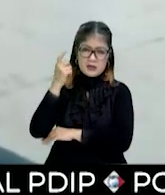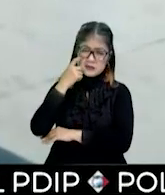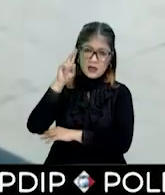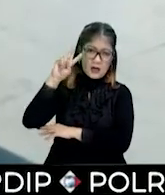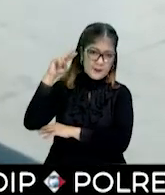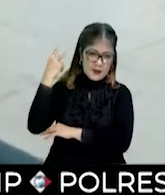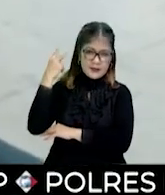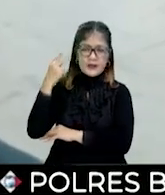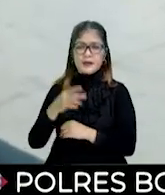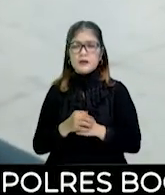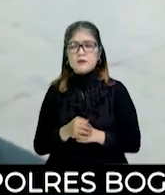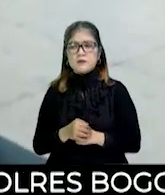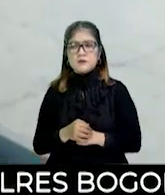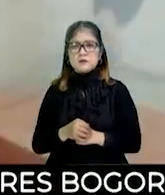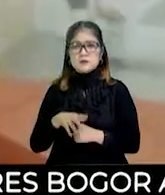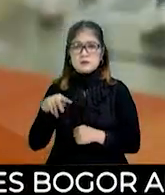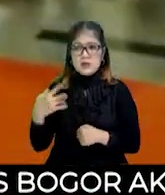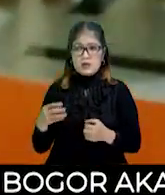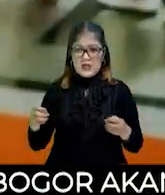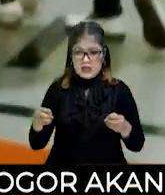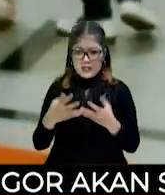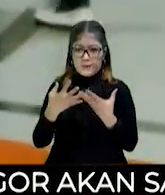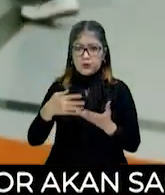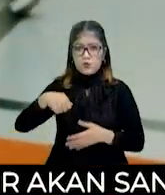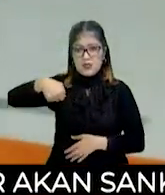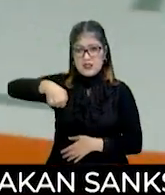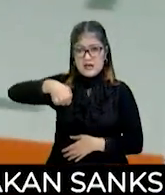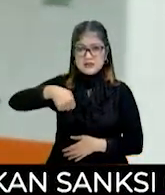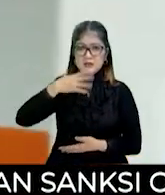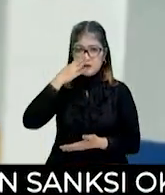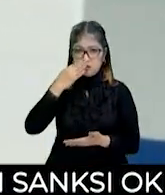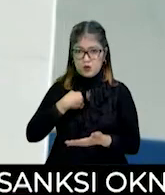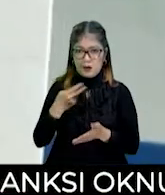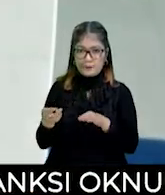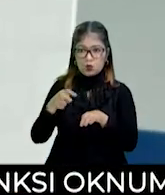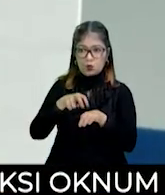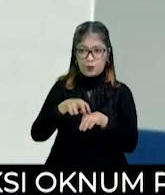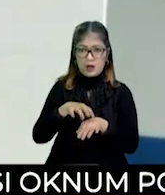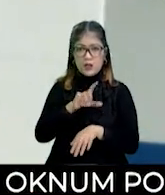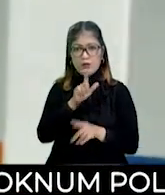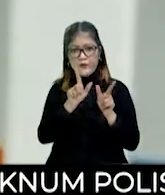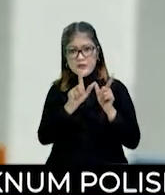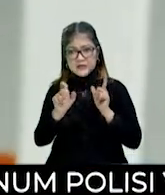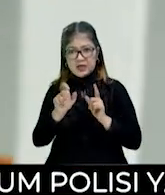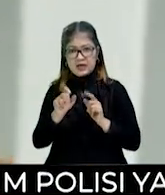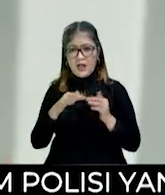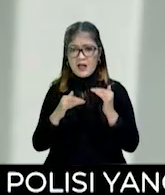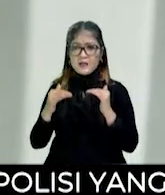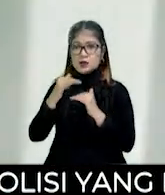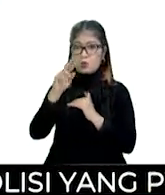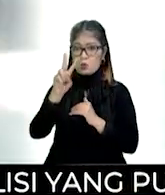Ramunia, Kecamatan Beringin, Deli Serdang ini menemukan tas milik penumpang saat membersihkan toilet di lantai 2 ruang tunggu keberangkatan